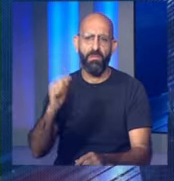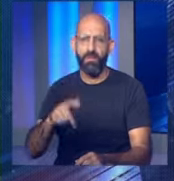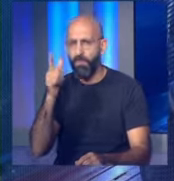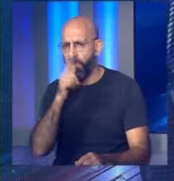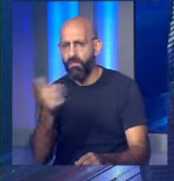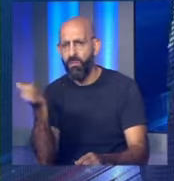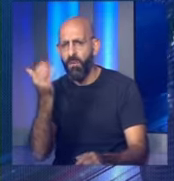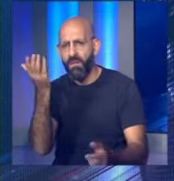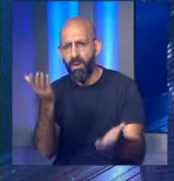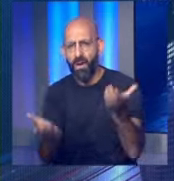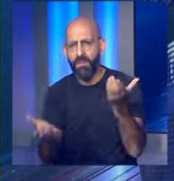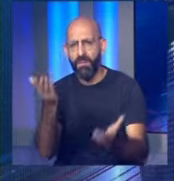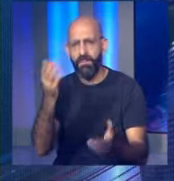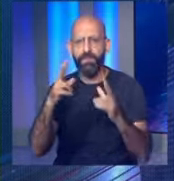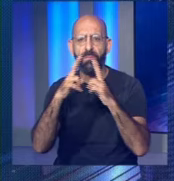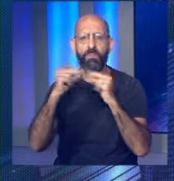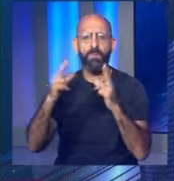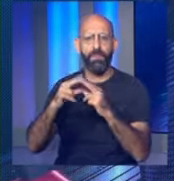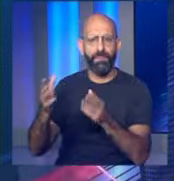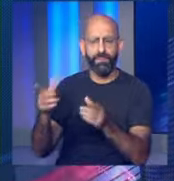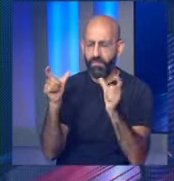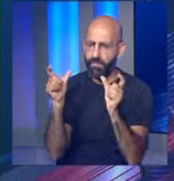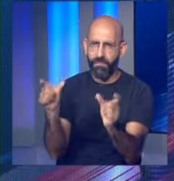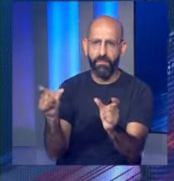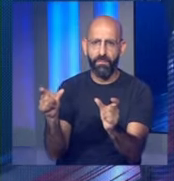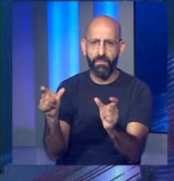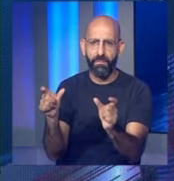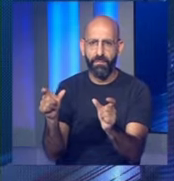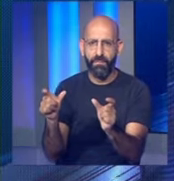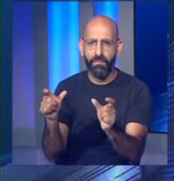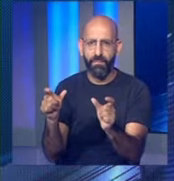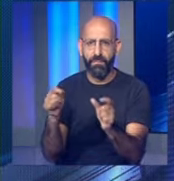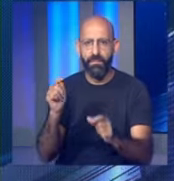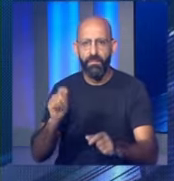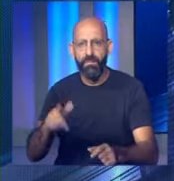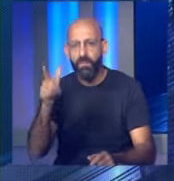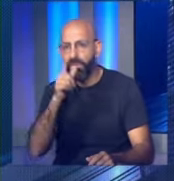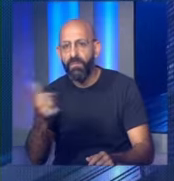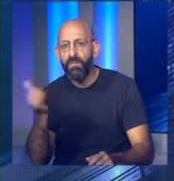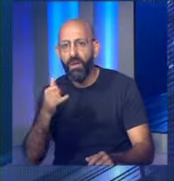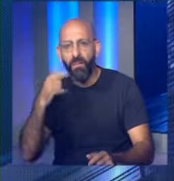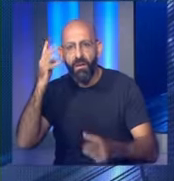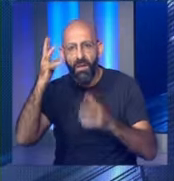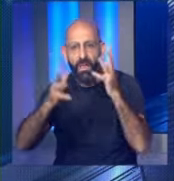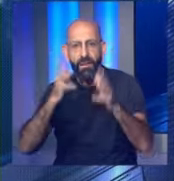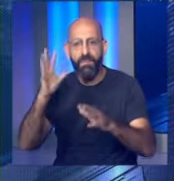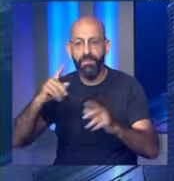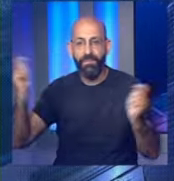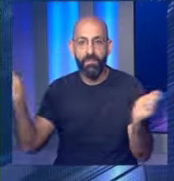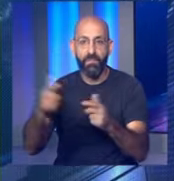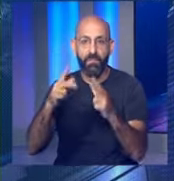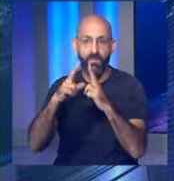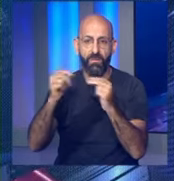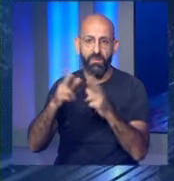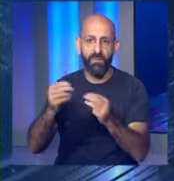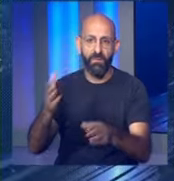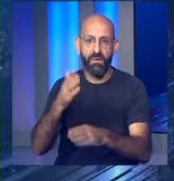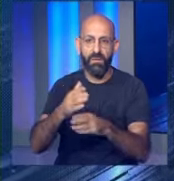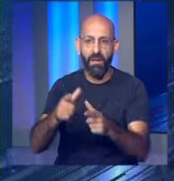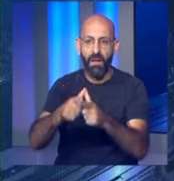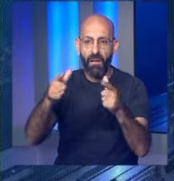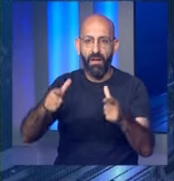القرار 1701 بكل مندرجاته بصورة متوازنة من الفريقين وتعزيز قدرات لبنان الدفاعية.